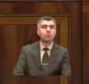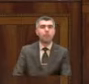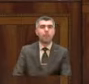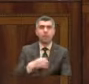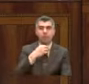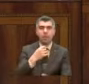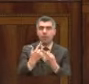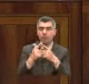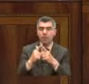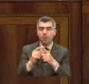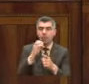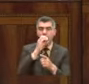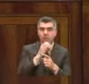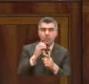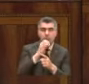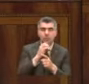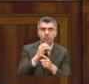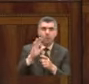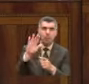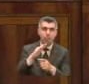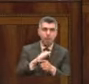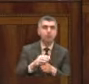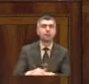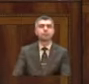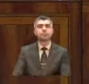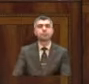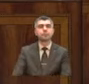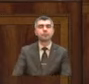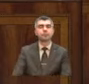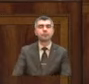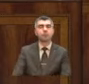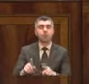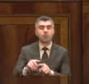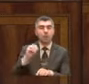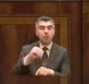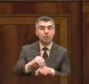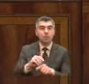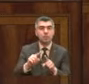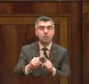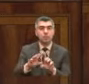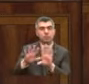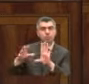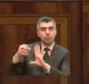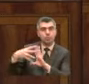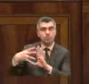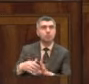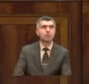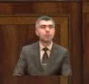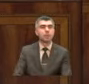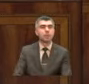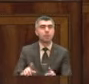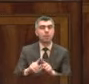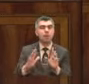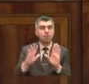وديال تودغا التي تستحق أن تؤهل. بشأن الشق الخاص بالطاقات المتجددة، فنحيي